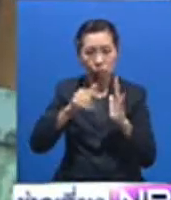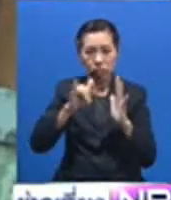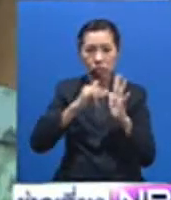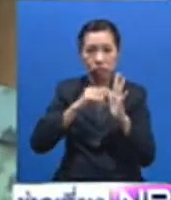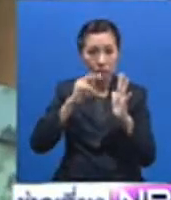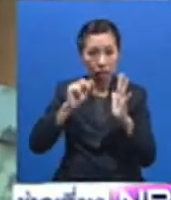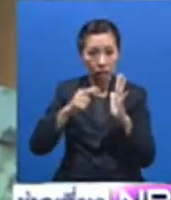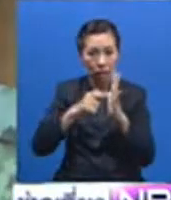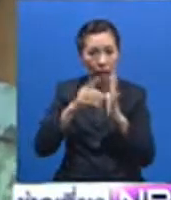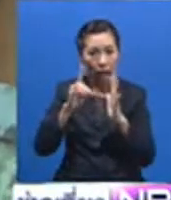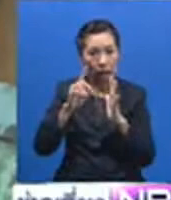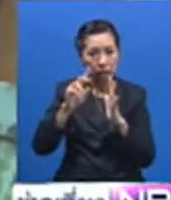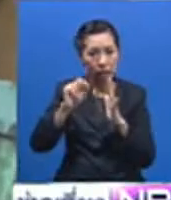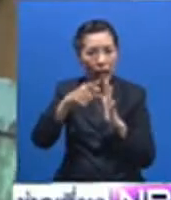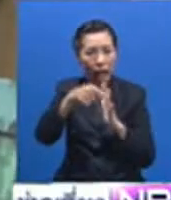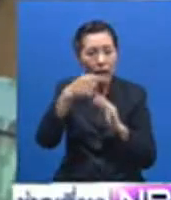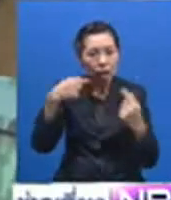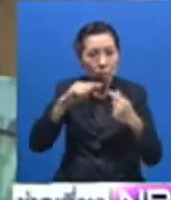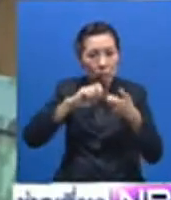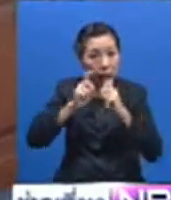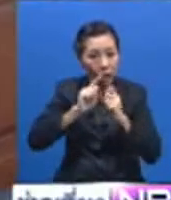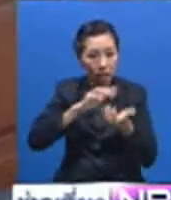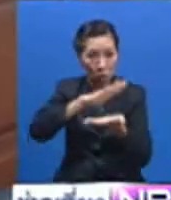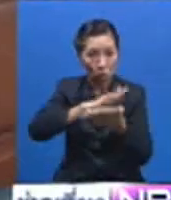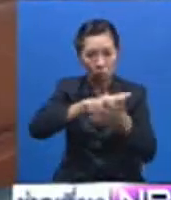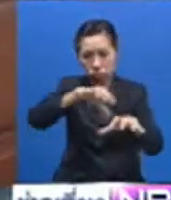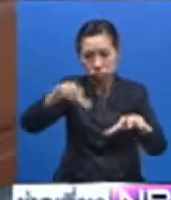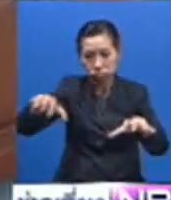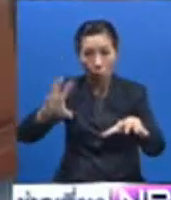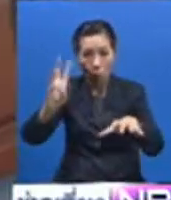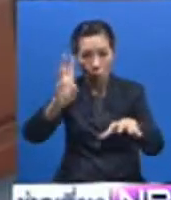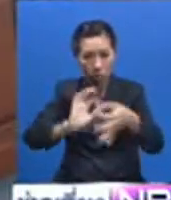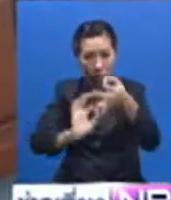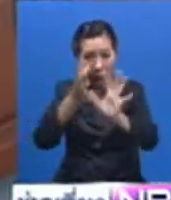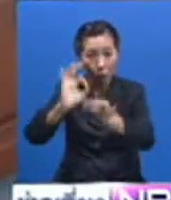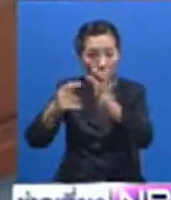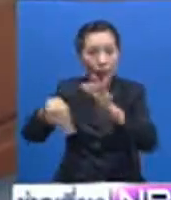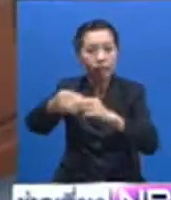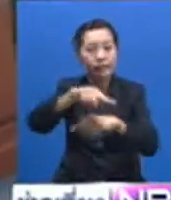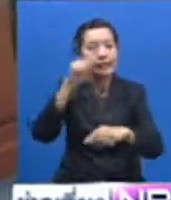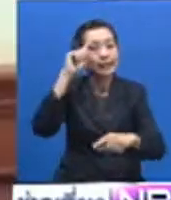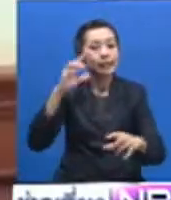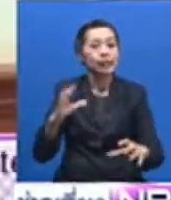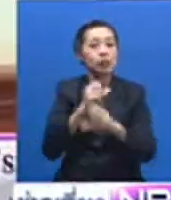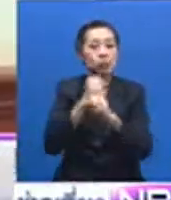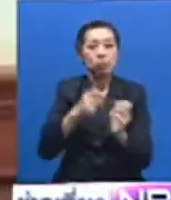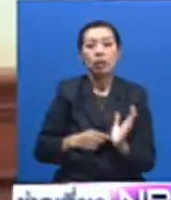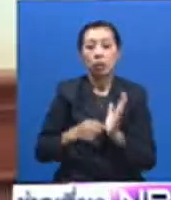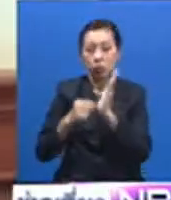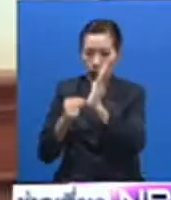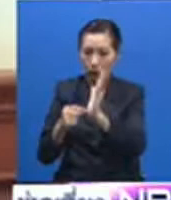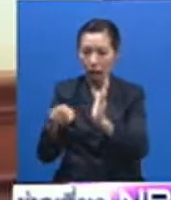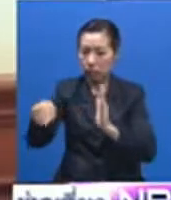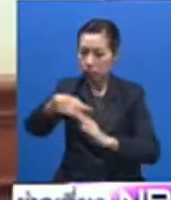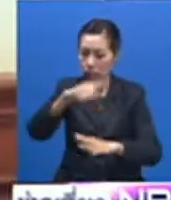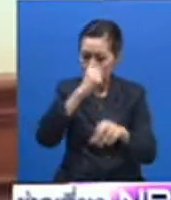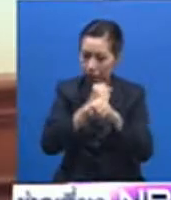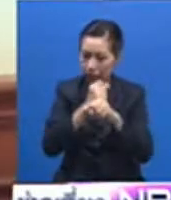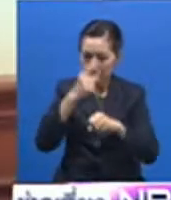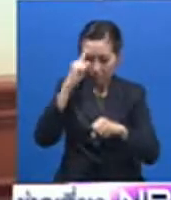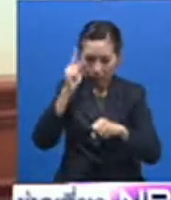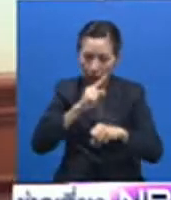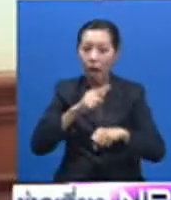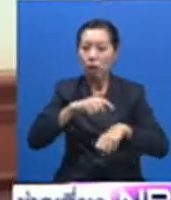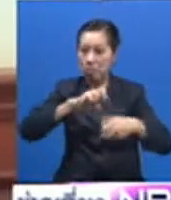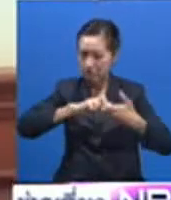ความคิดการเผาโรงเรียนถือเป็นการทำลายเป้าหมายอ่อนแอจึงมอบภารกิจให้ทุกส่วนในพื้นที่ฟื้นฟูจิตใจสามัคคีปรอง